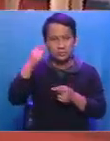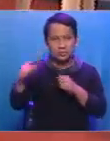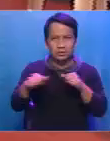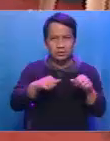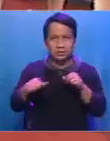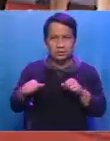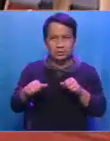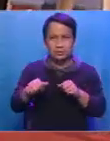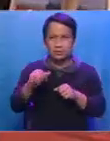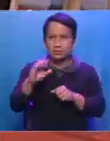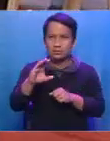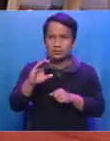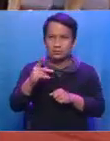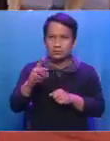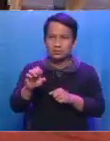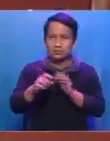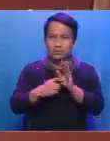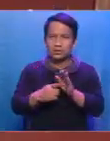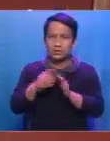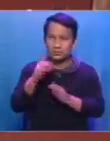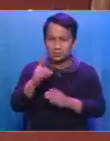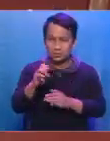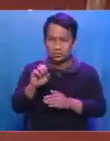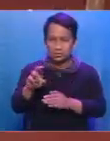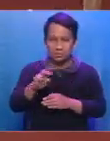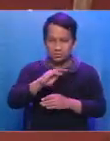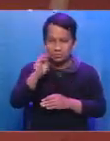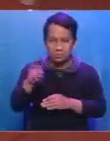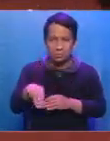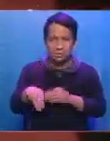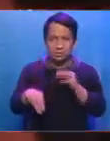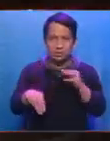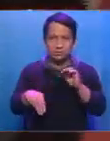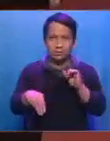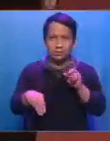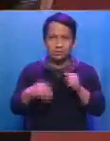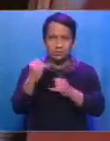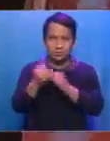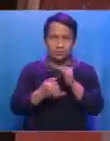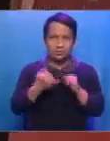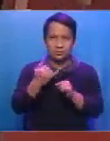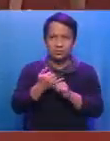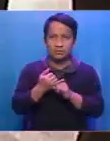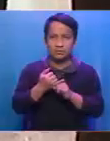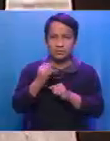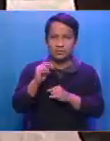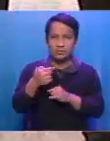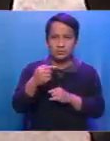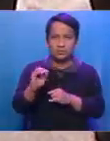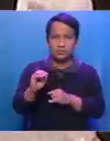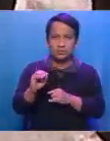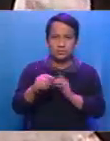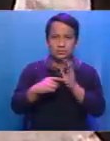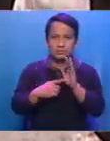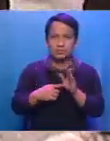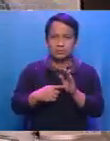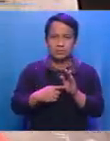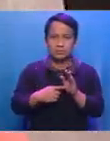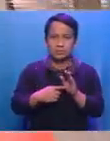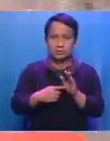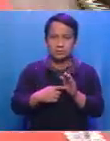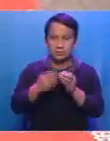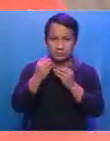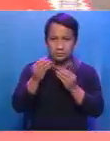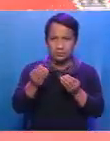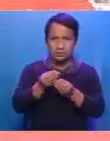ng proyektong Cubeta Ko ng DENR, Manila LGU, Maynila at ilang international NGO. Sa ilalim ng programa, bibigyan